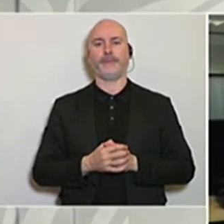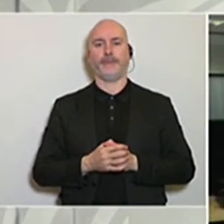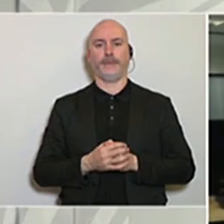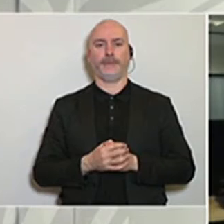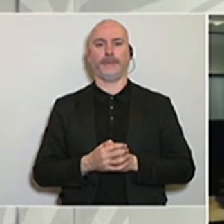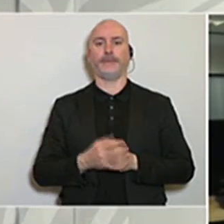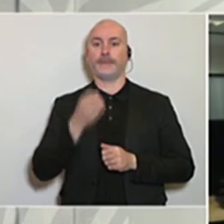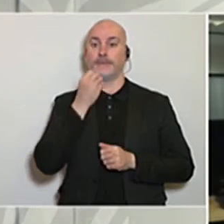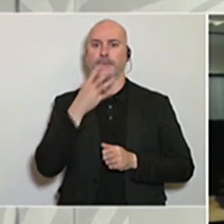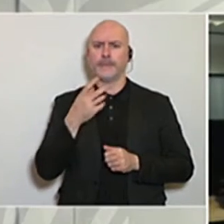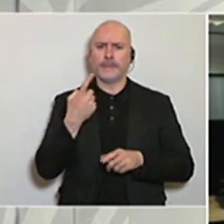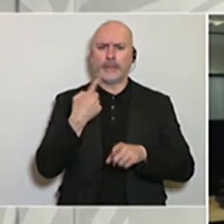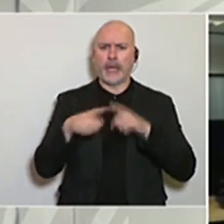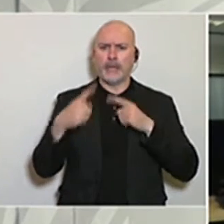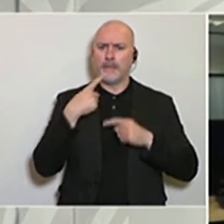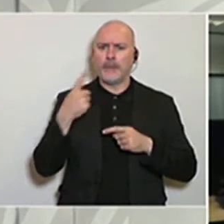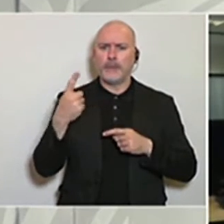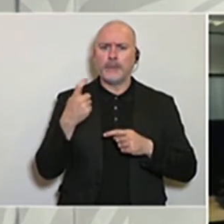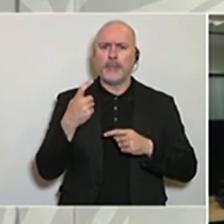Vols repreguntar?